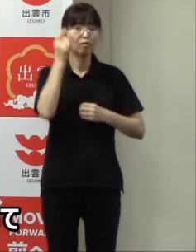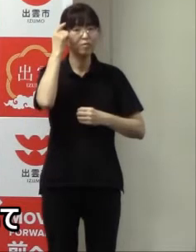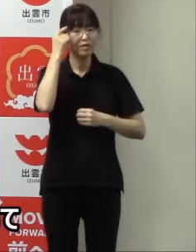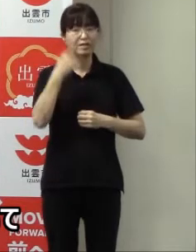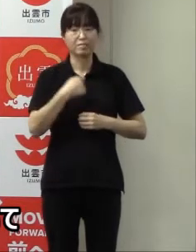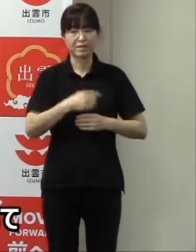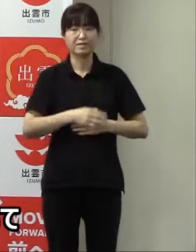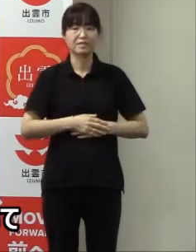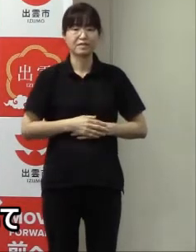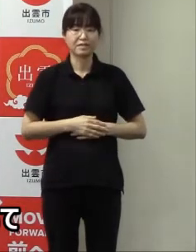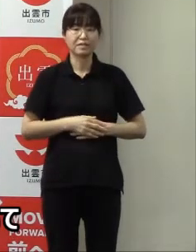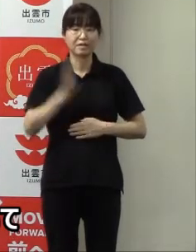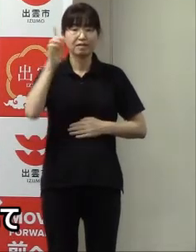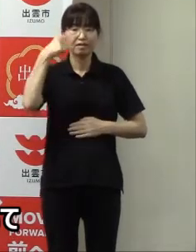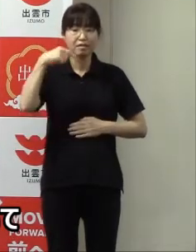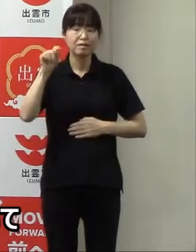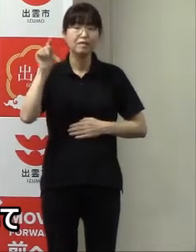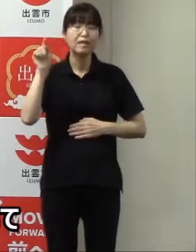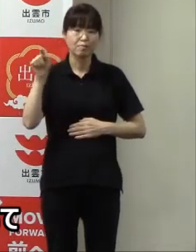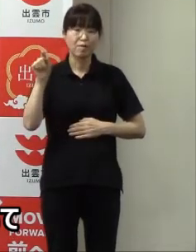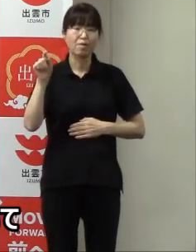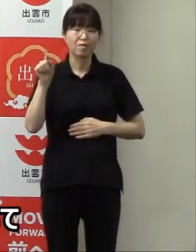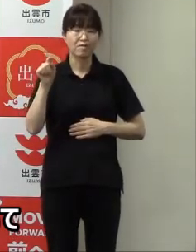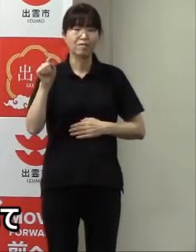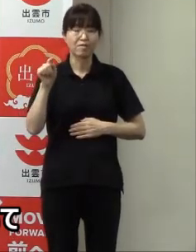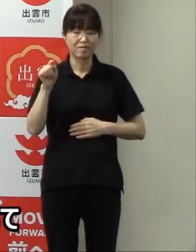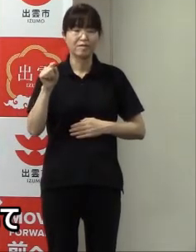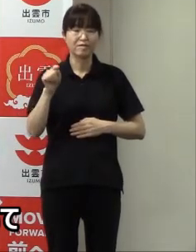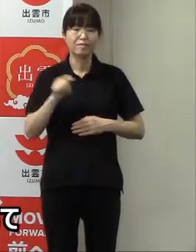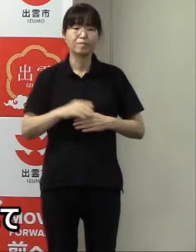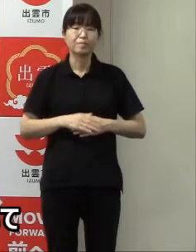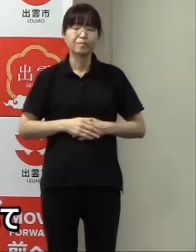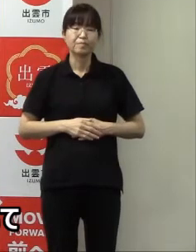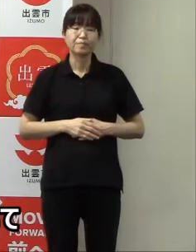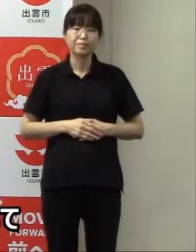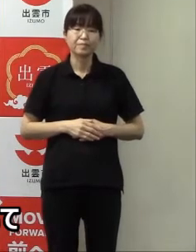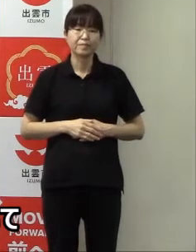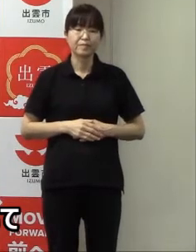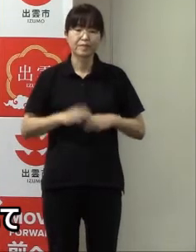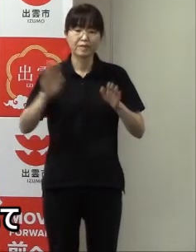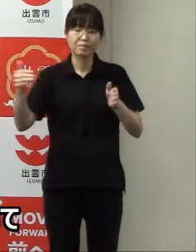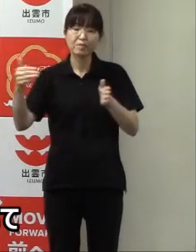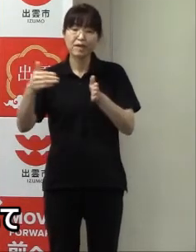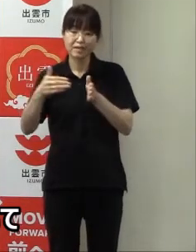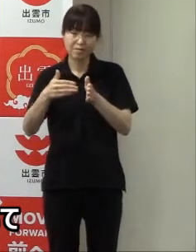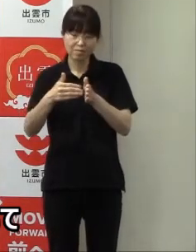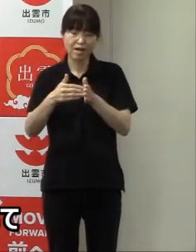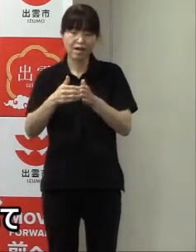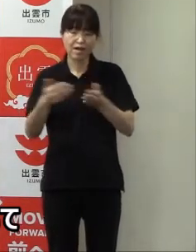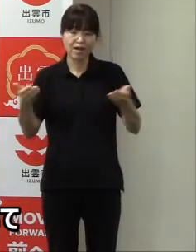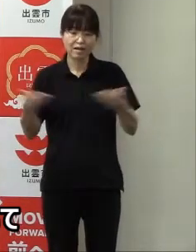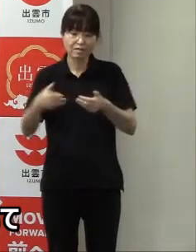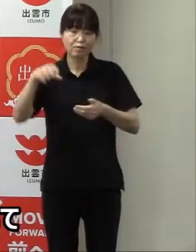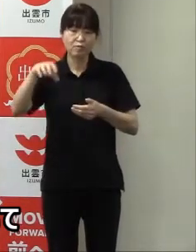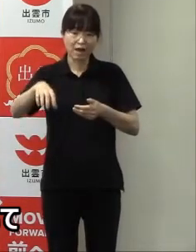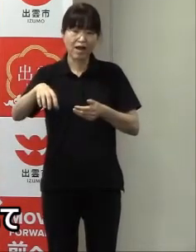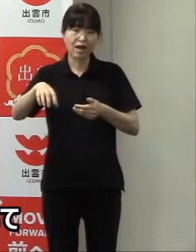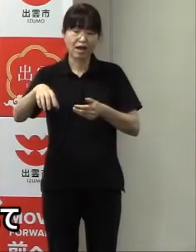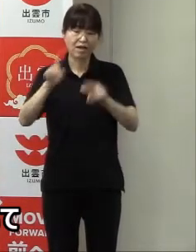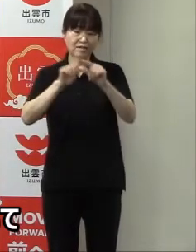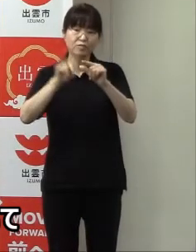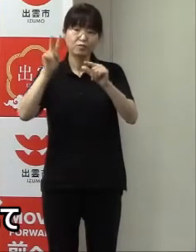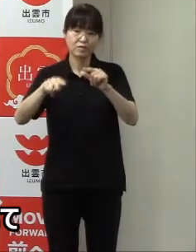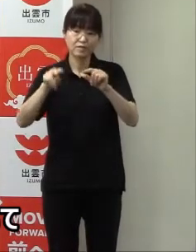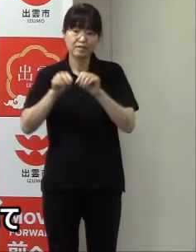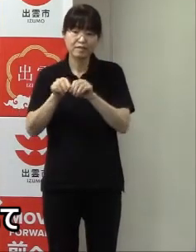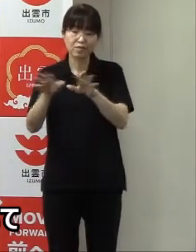ございます。県の方もそういった形で、とにかく今では職場とかそういうところが中心になって